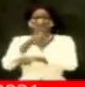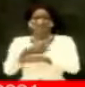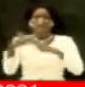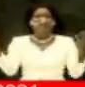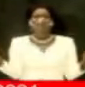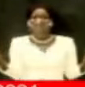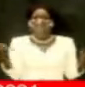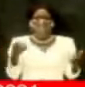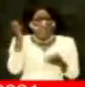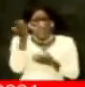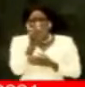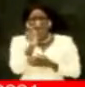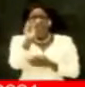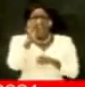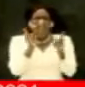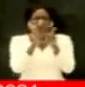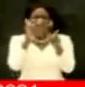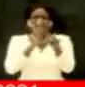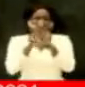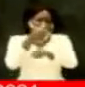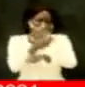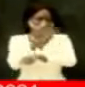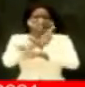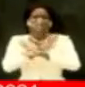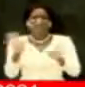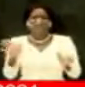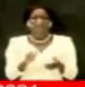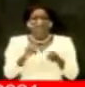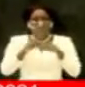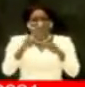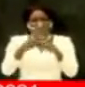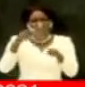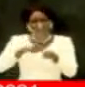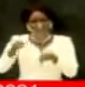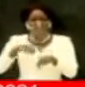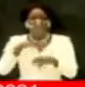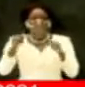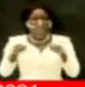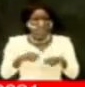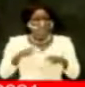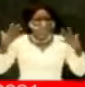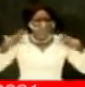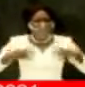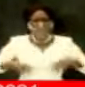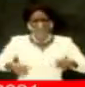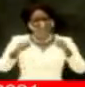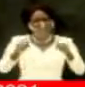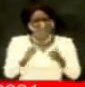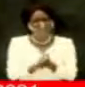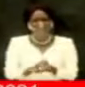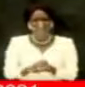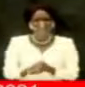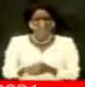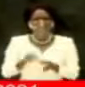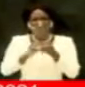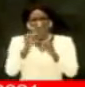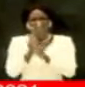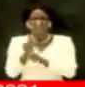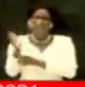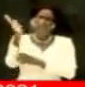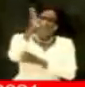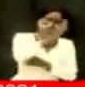ndithu ndiumenewo koma kuchoka nthawi imene mpaka pano ndithu ndili bwinobwino sinamve china chilichonse ndagwira ntchito zanga bwinobwino